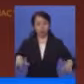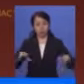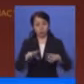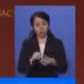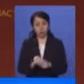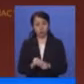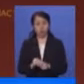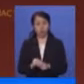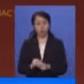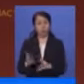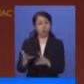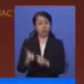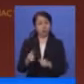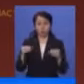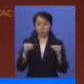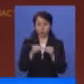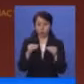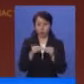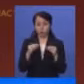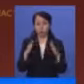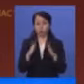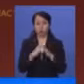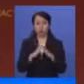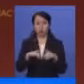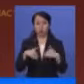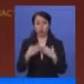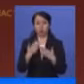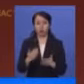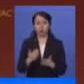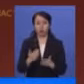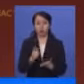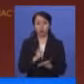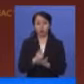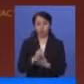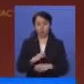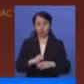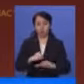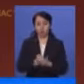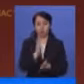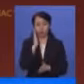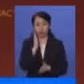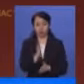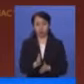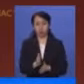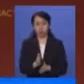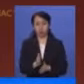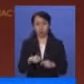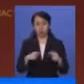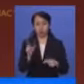завладело 10 домами, подлежащим принудительному отчуждению, и оформили в дальнейшем на аффилированных лиц.